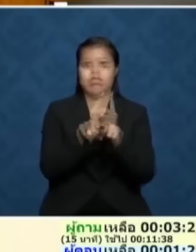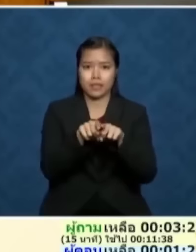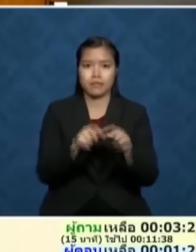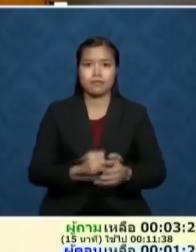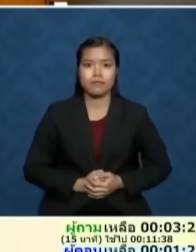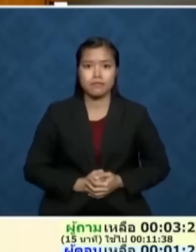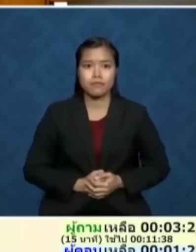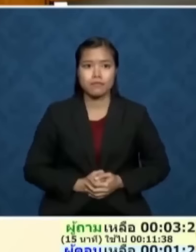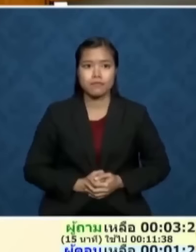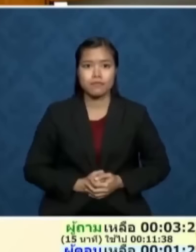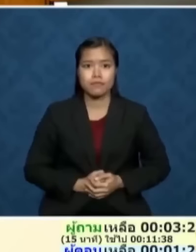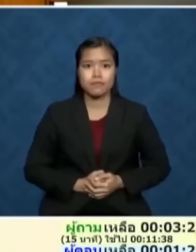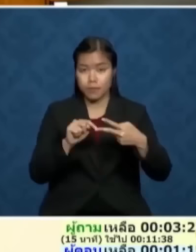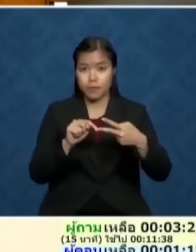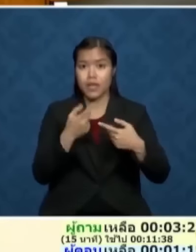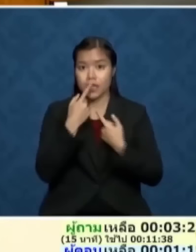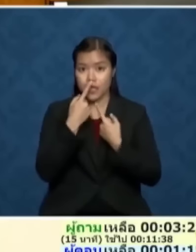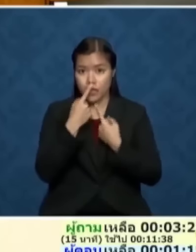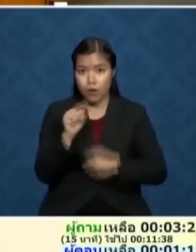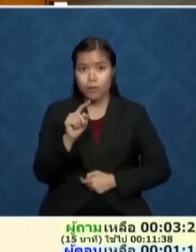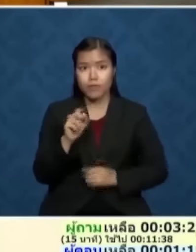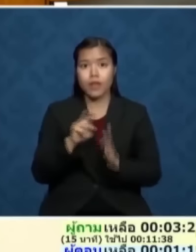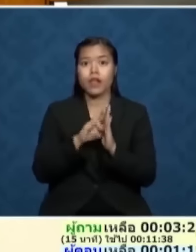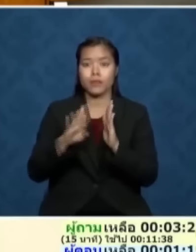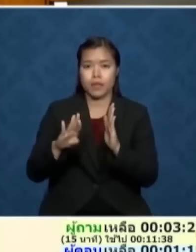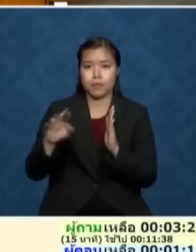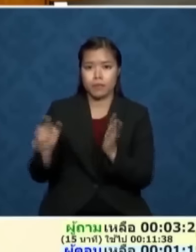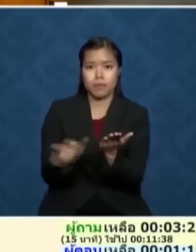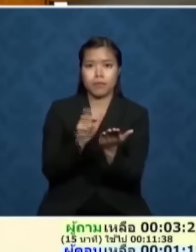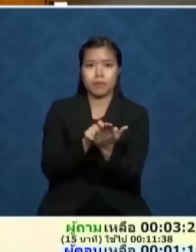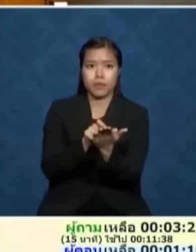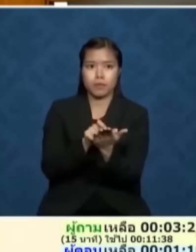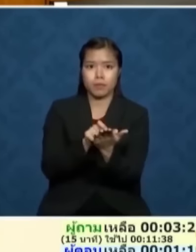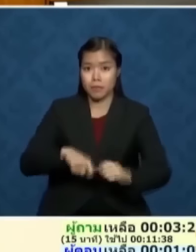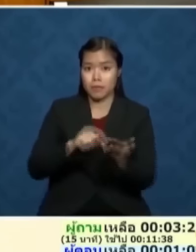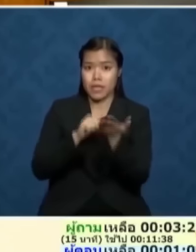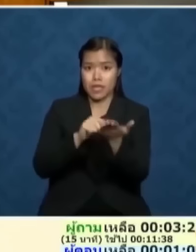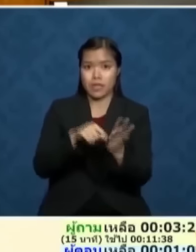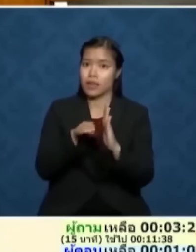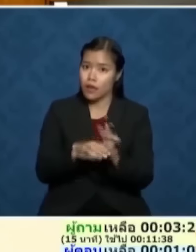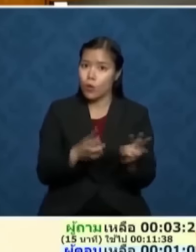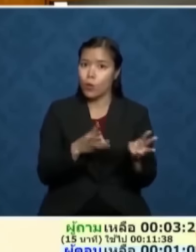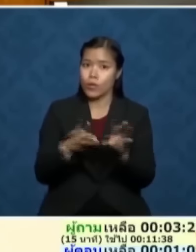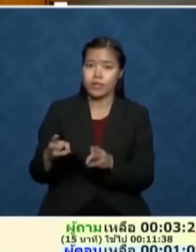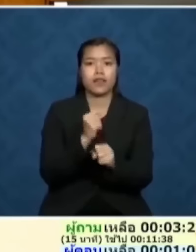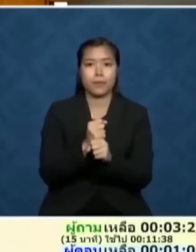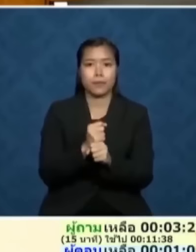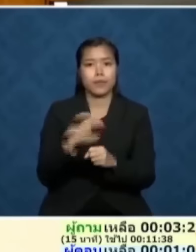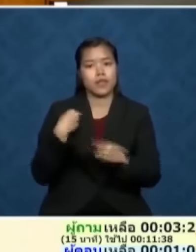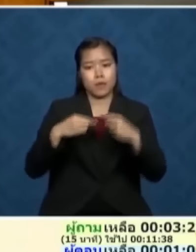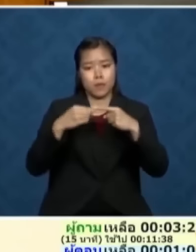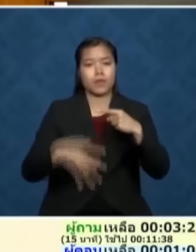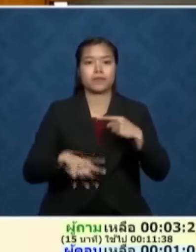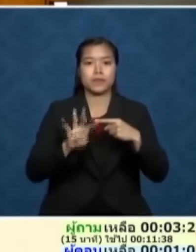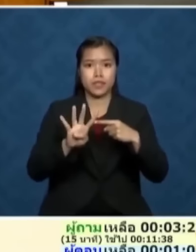างในกรณีอย่างนี้ก็มีบุคคลอื่นระเบียบที่ออกมามันต้องมีแนวทางปฏิบัติคือจะมี4ประเภทหลักๆ